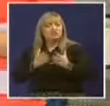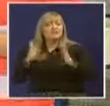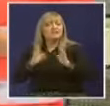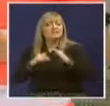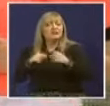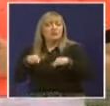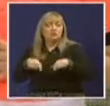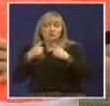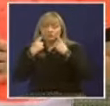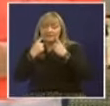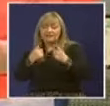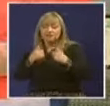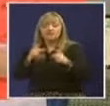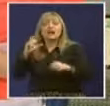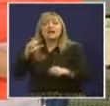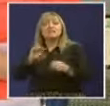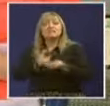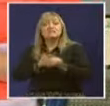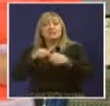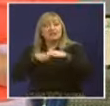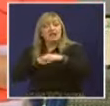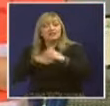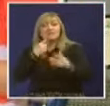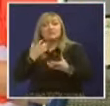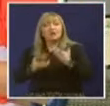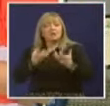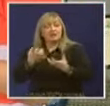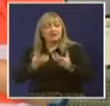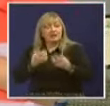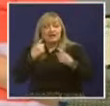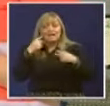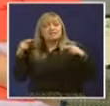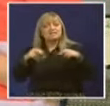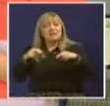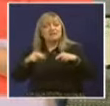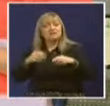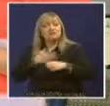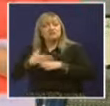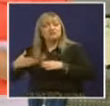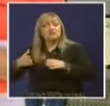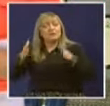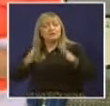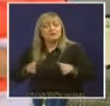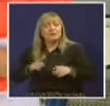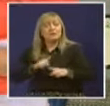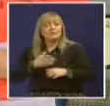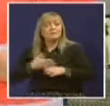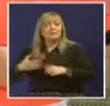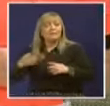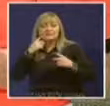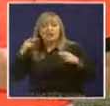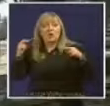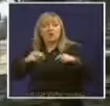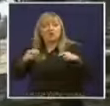вижда склада за алтернативни горива, следи се в постоянен режим, както и непрекъснатия контрол на емисии